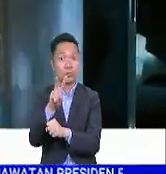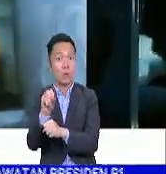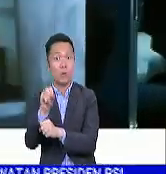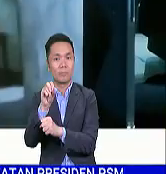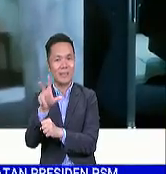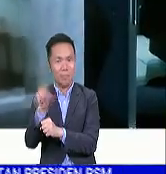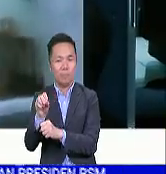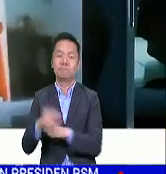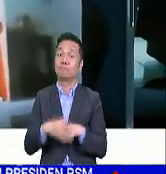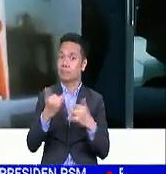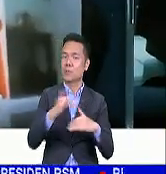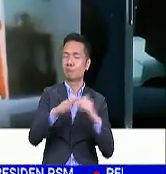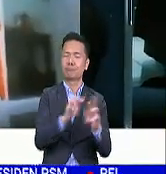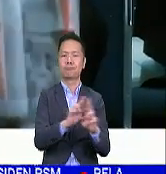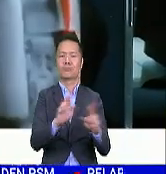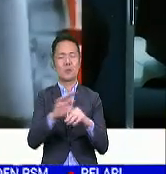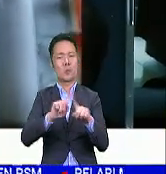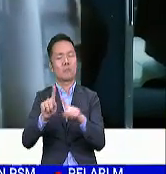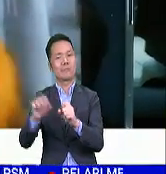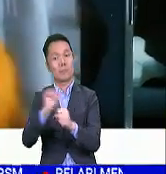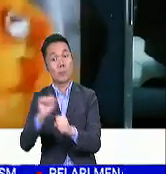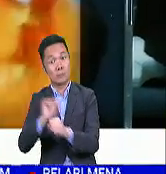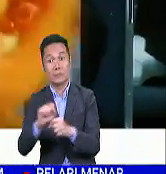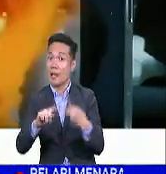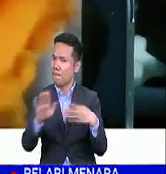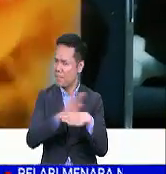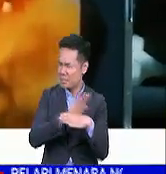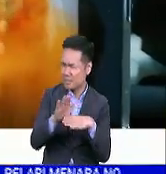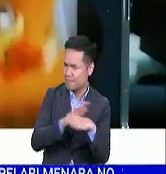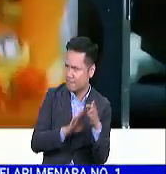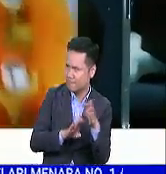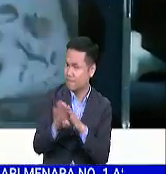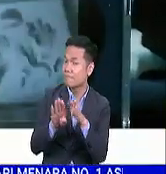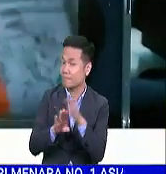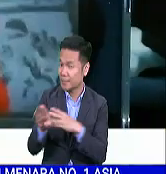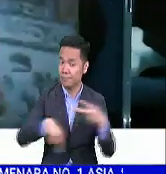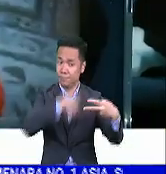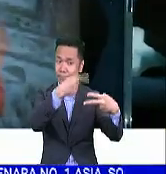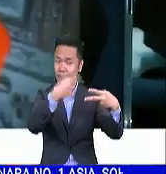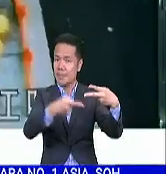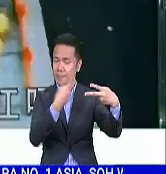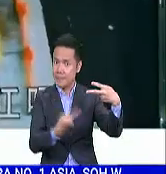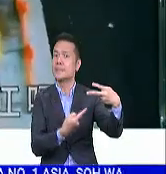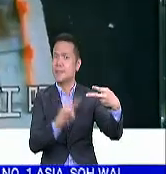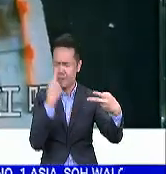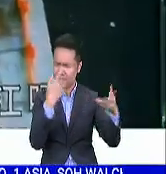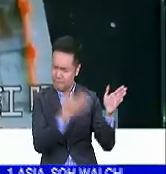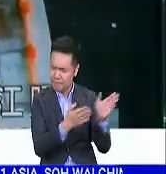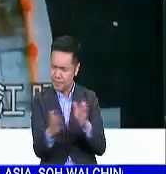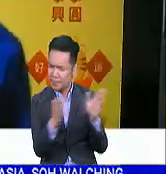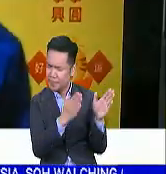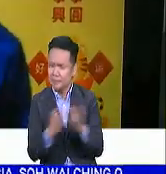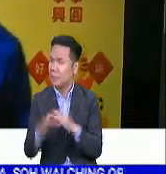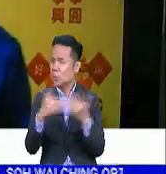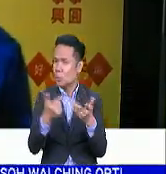itu, menyedia dan mewujudkan peluang pekerjaan dan perniagaan juga menjadi agenda utama mereka terutamanya untuk